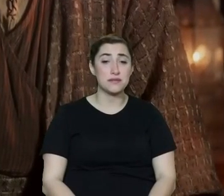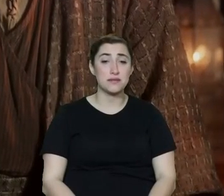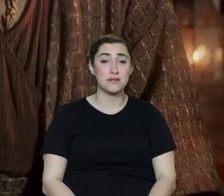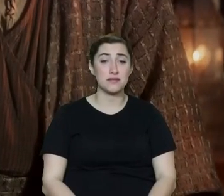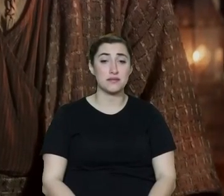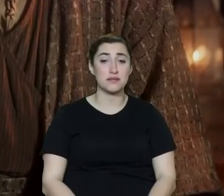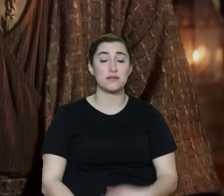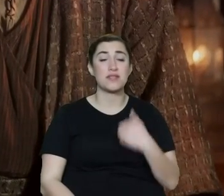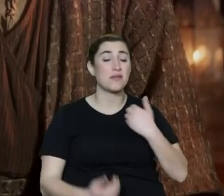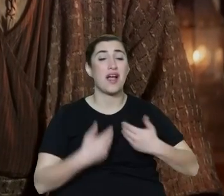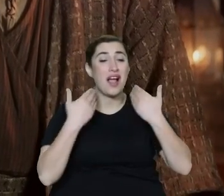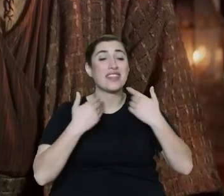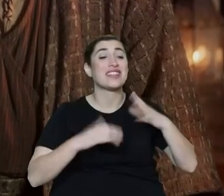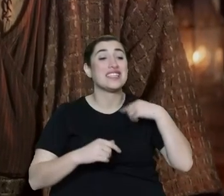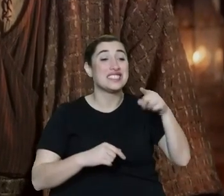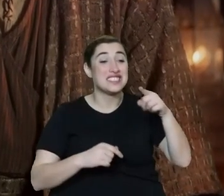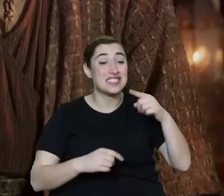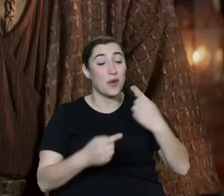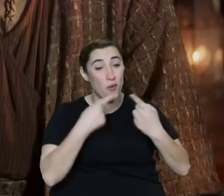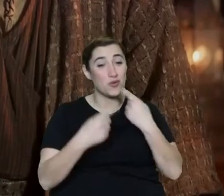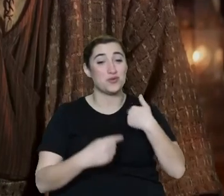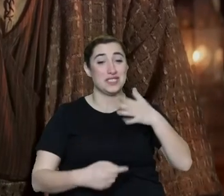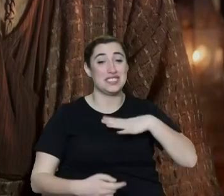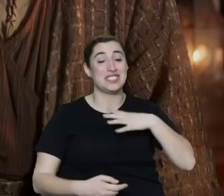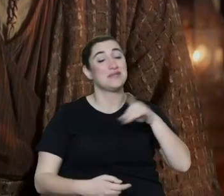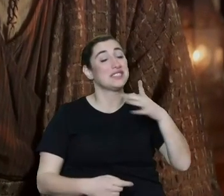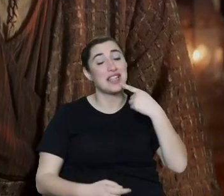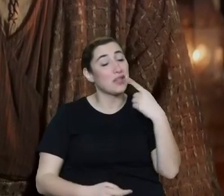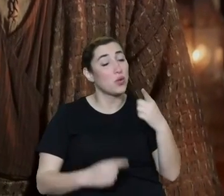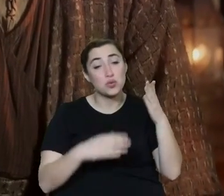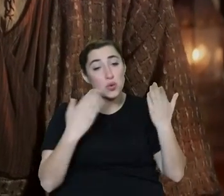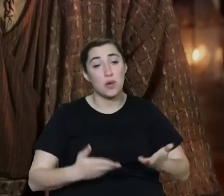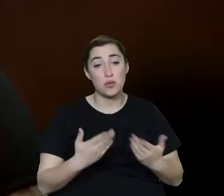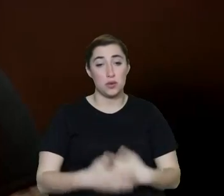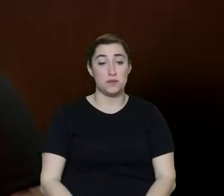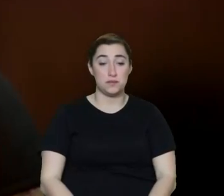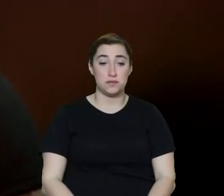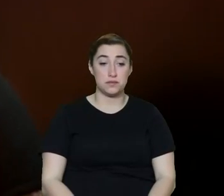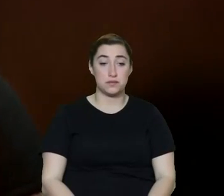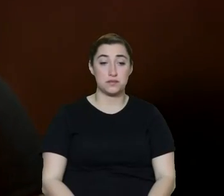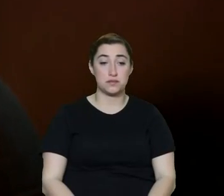Bize hüküm kadıdan değil, sizden gelsin şeyhim. Siz ne derseniz öyle olur.